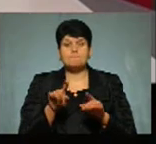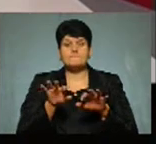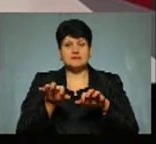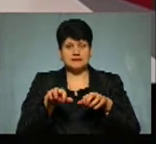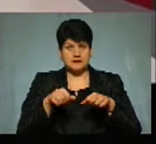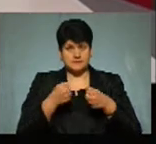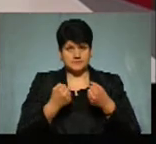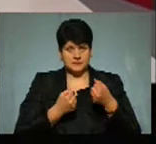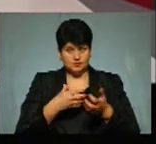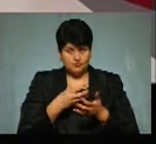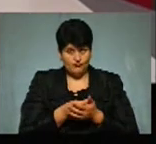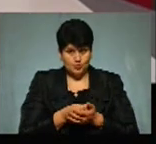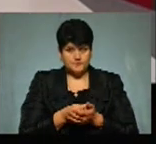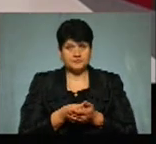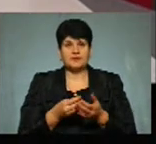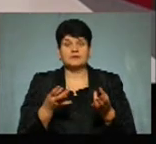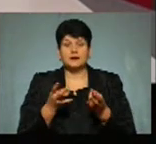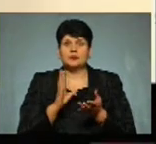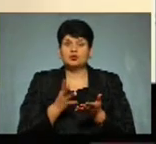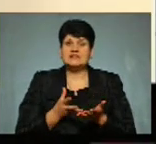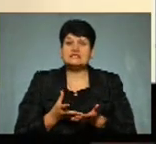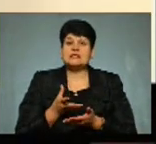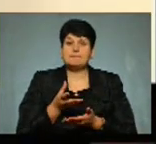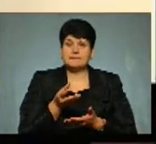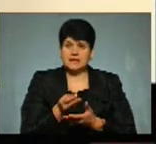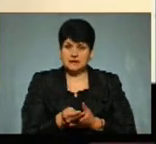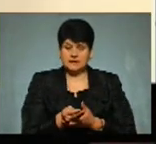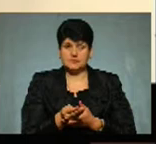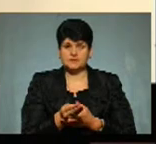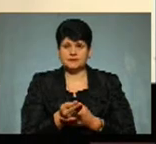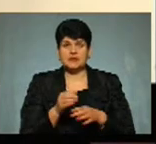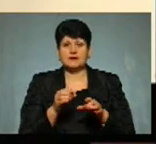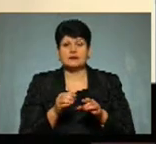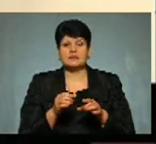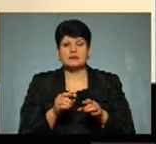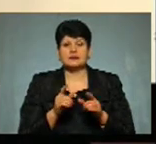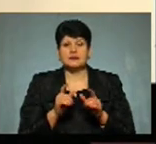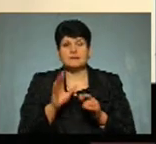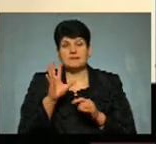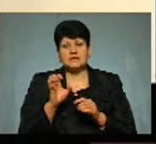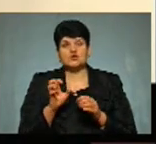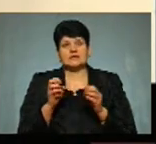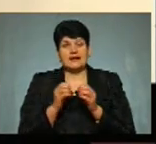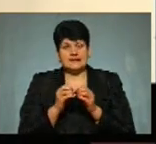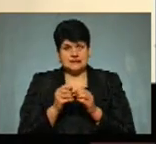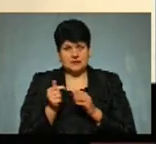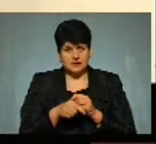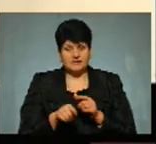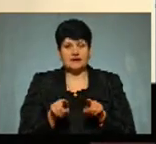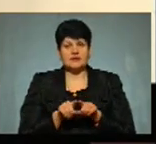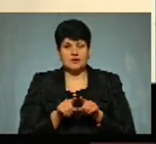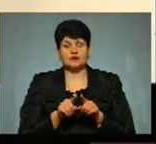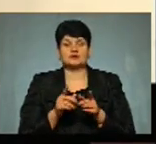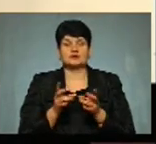автомобіль, необхідно буде оплатити за постановою 510 гривень. Відповідно, також потрібно